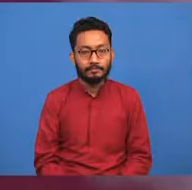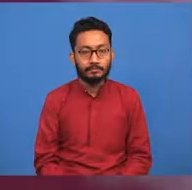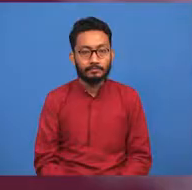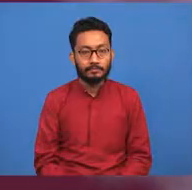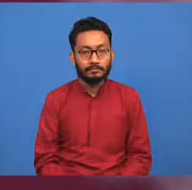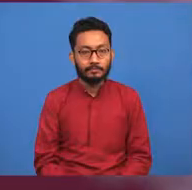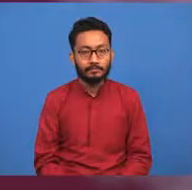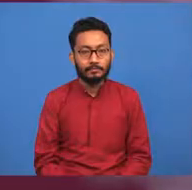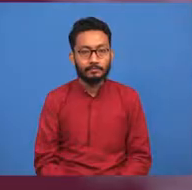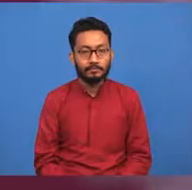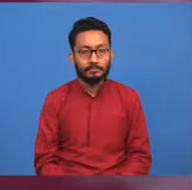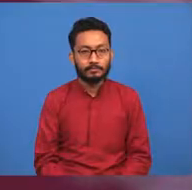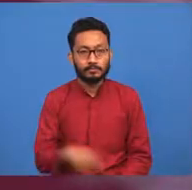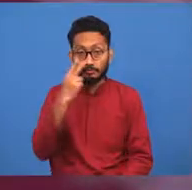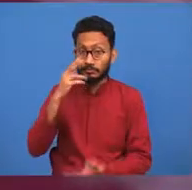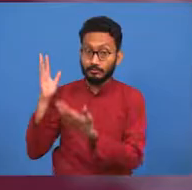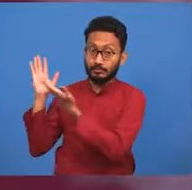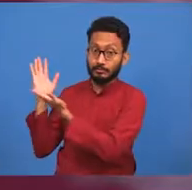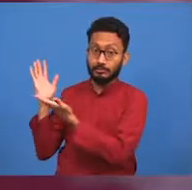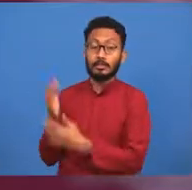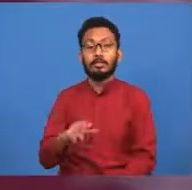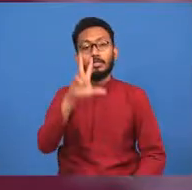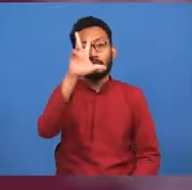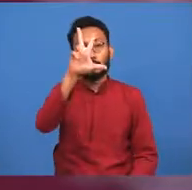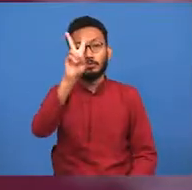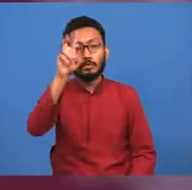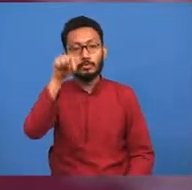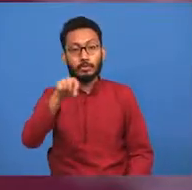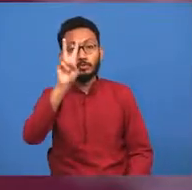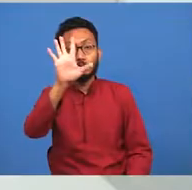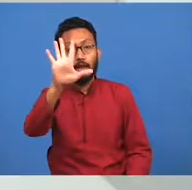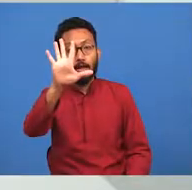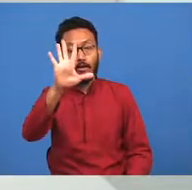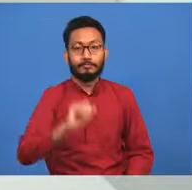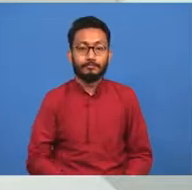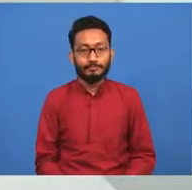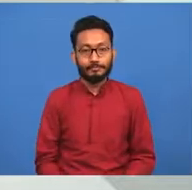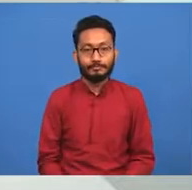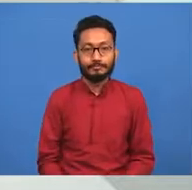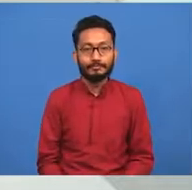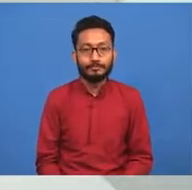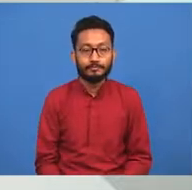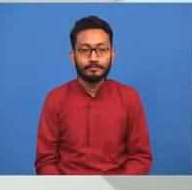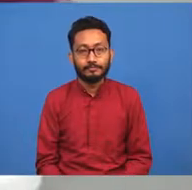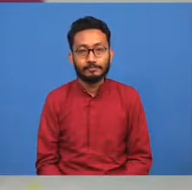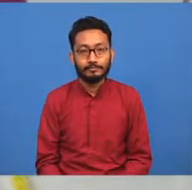Iaitu sebanyak 32.5 darjah Celsius.